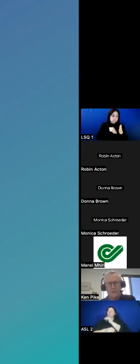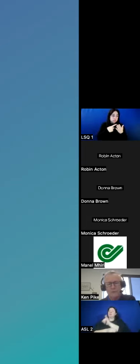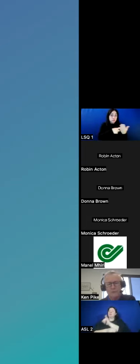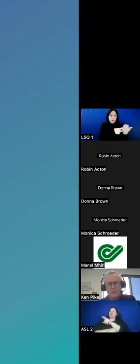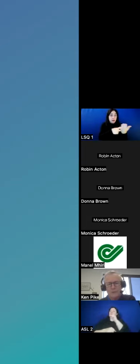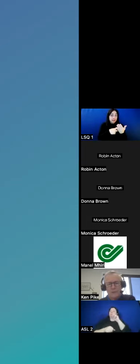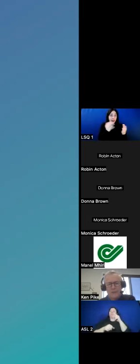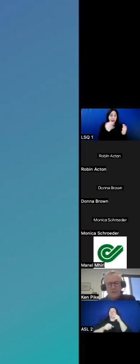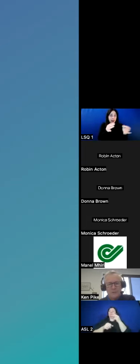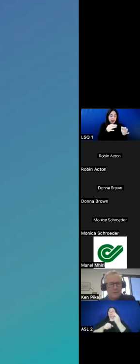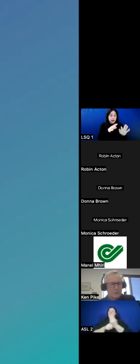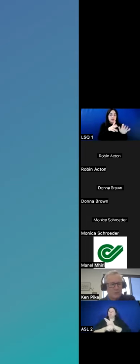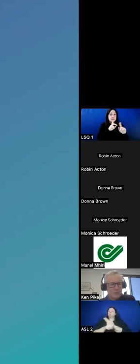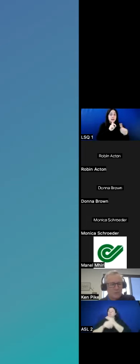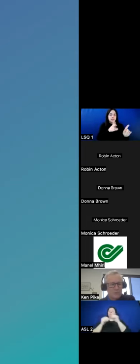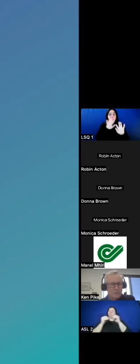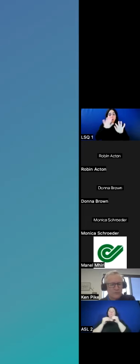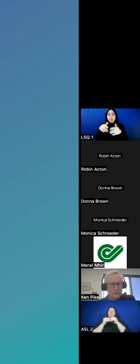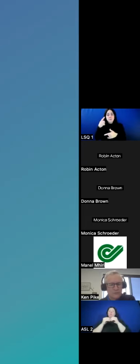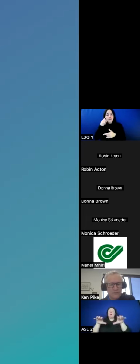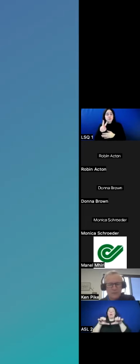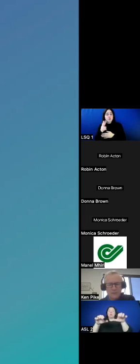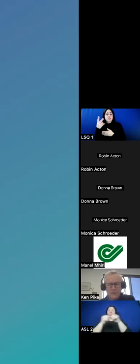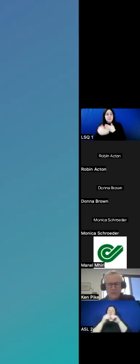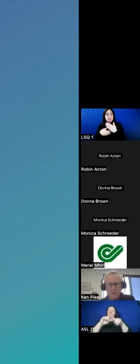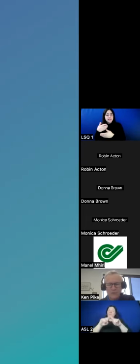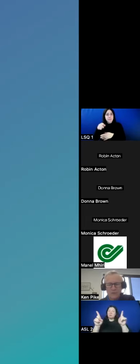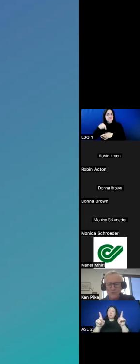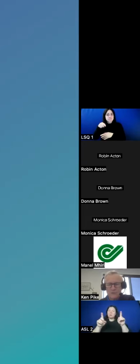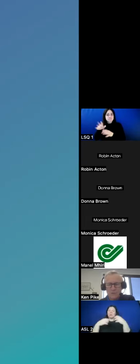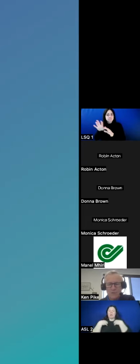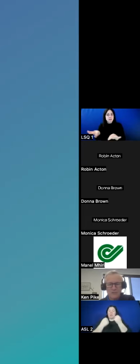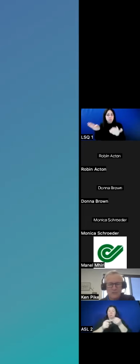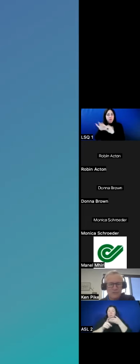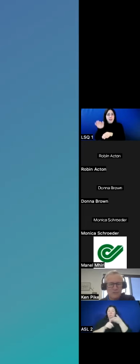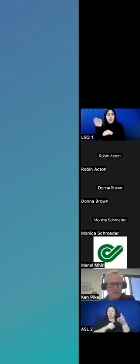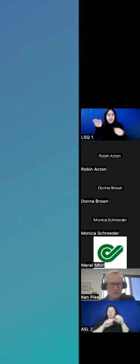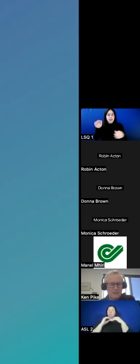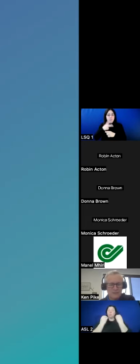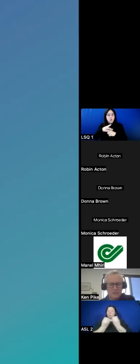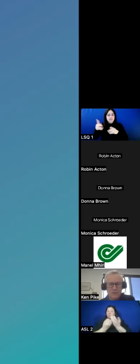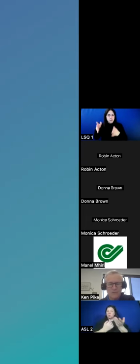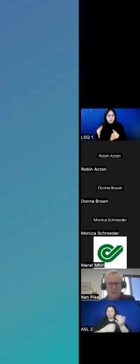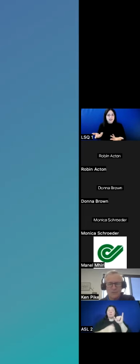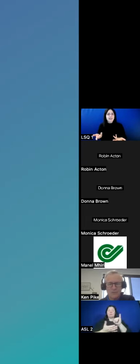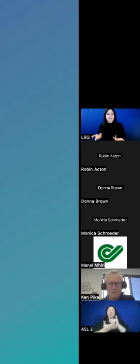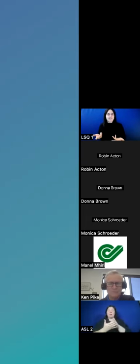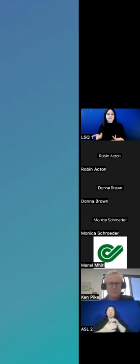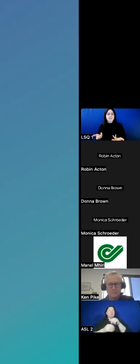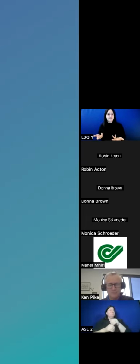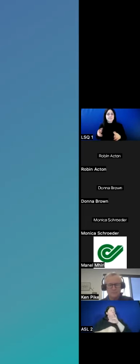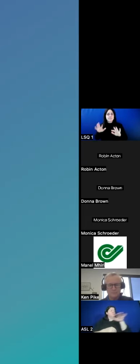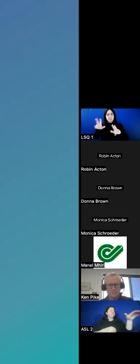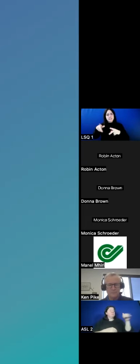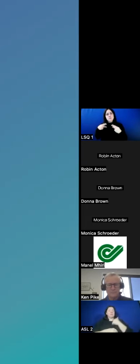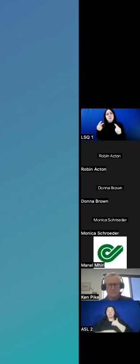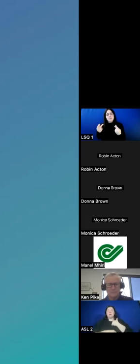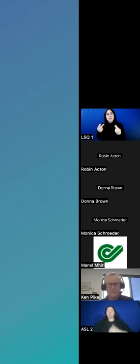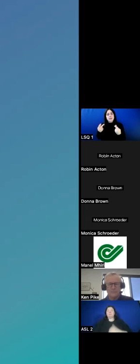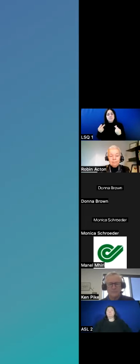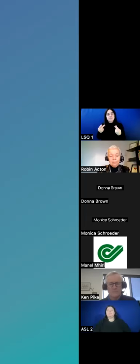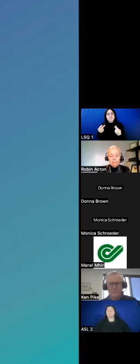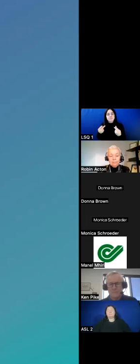On a la déclaration de position et ça, maintenant, ça va nous servir de tremplin pour communiquer avec